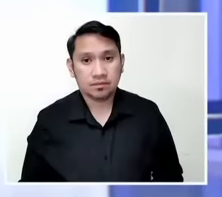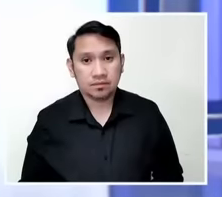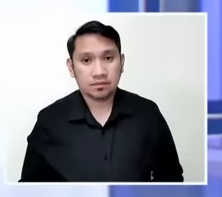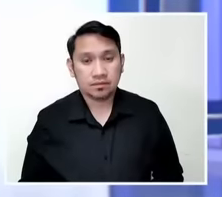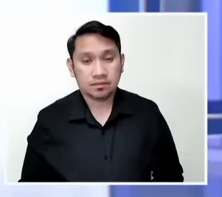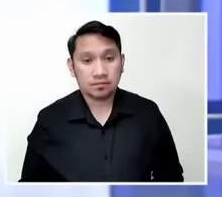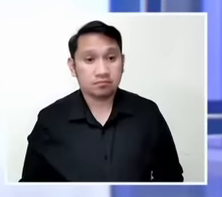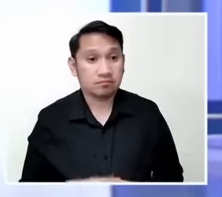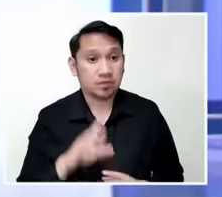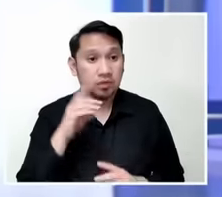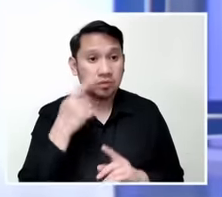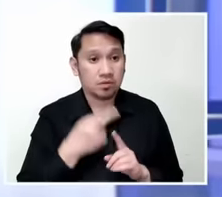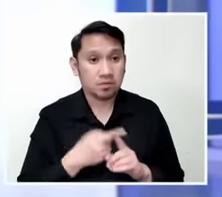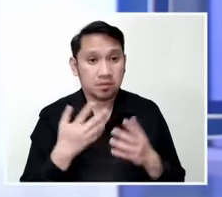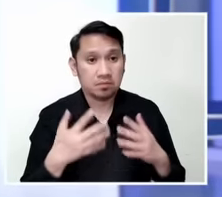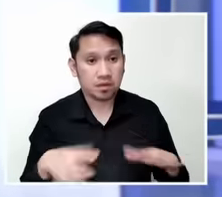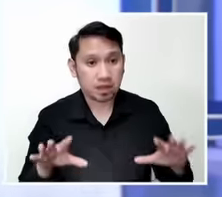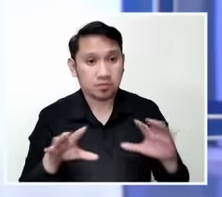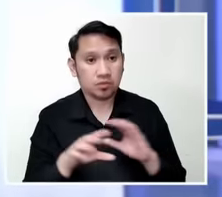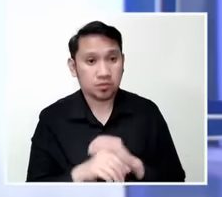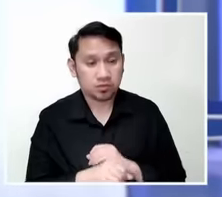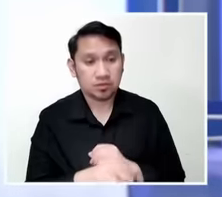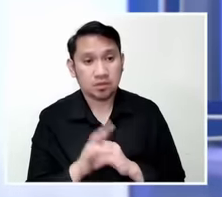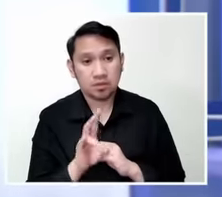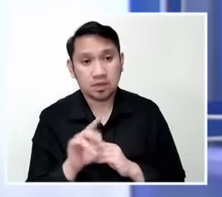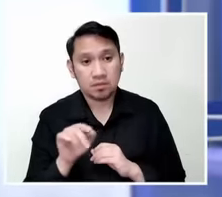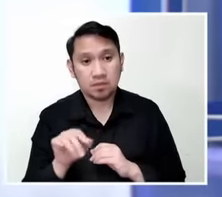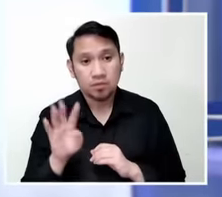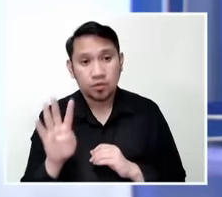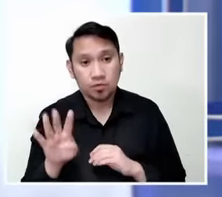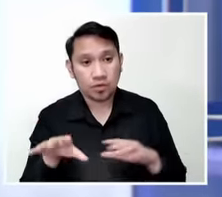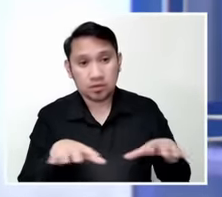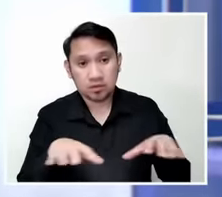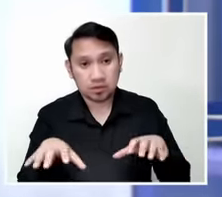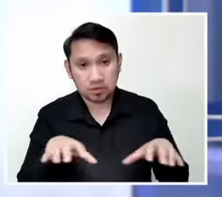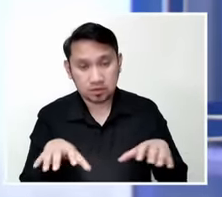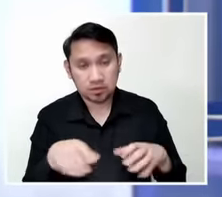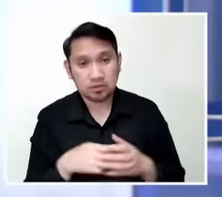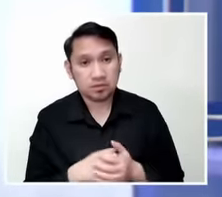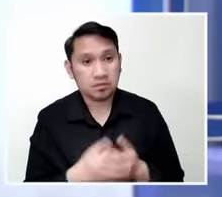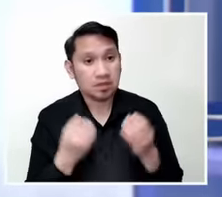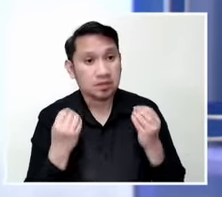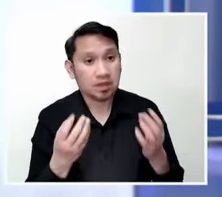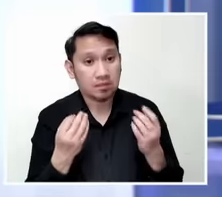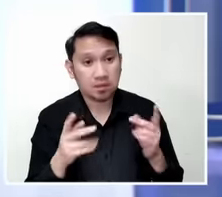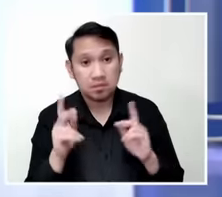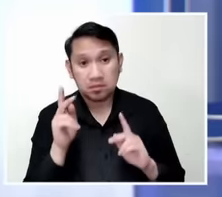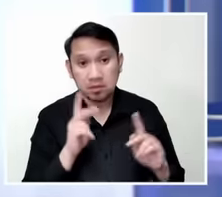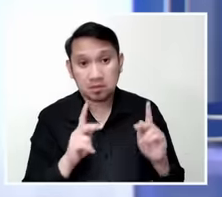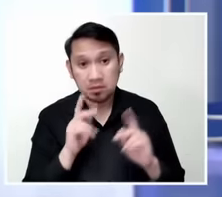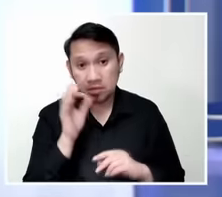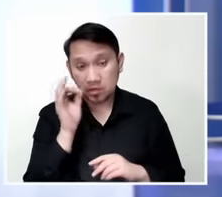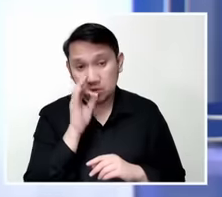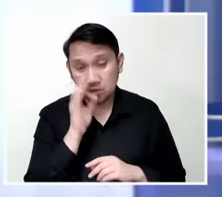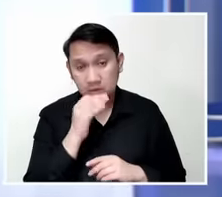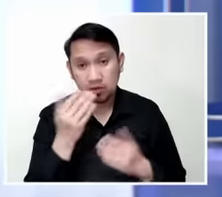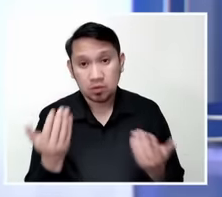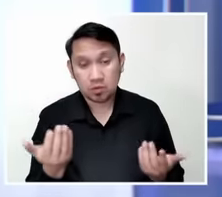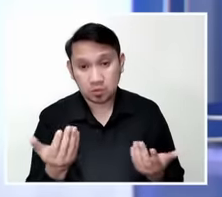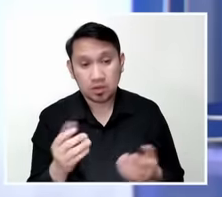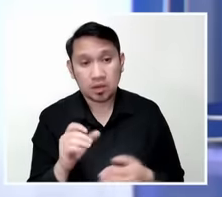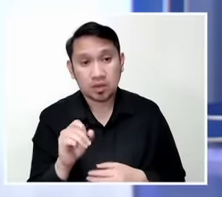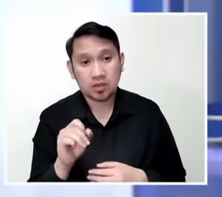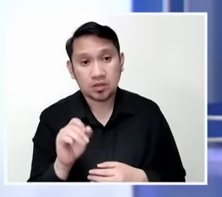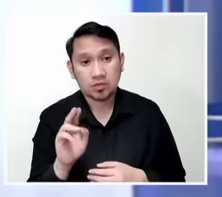Halos isang buwan matapos yanigin ng 7.4 magnitude na lindol ang libu-libong kababayan natin sa hinatuan Surigao del